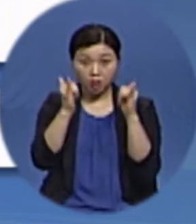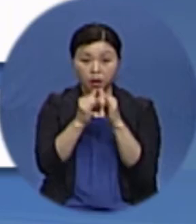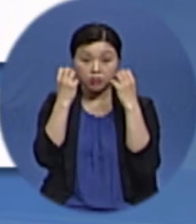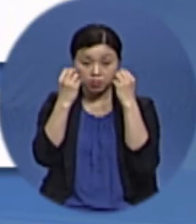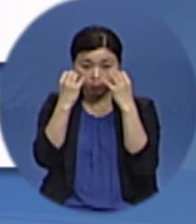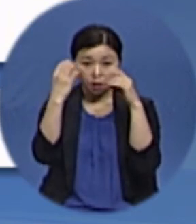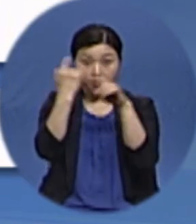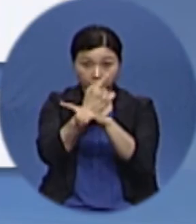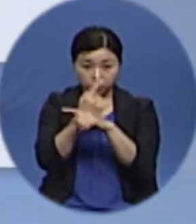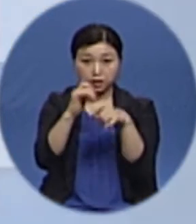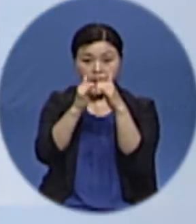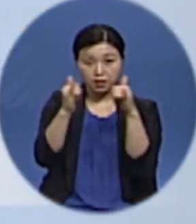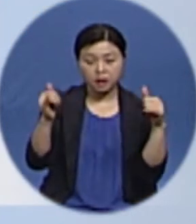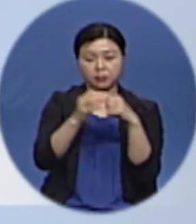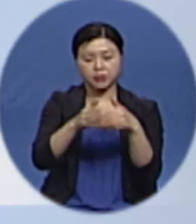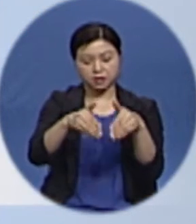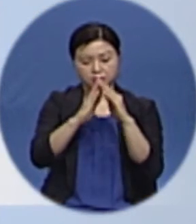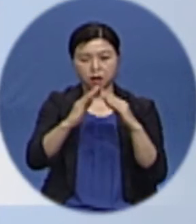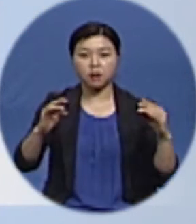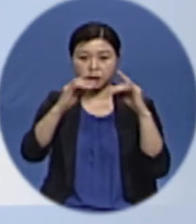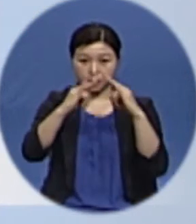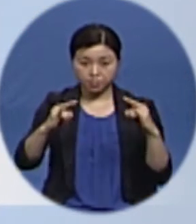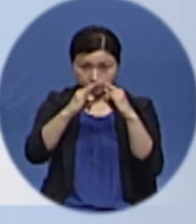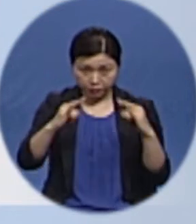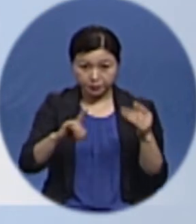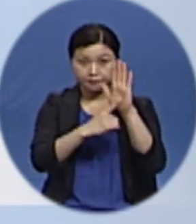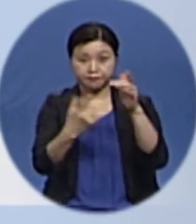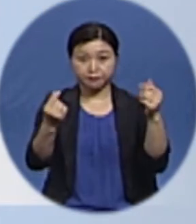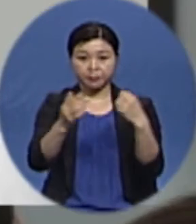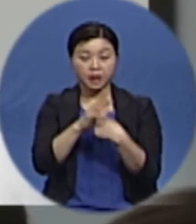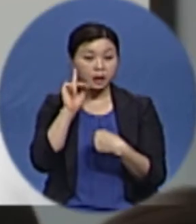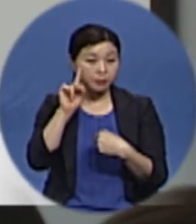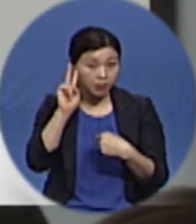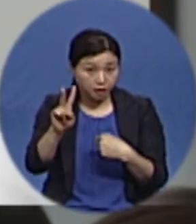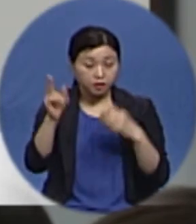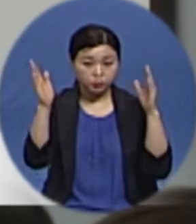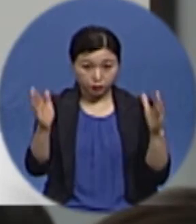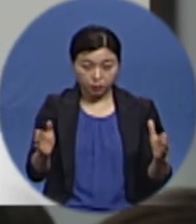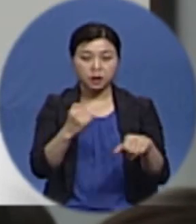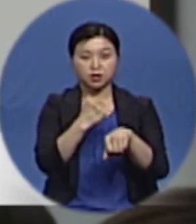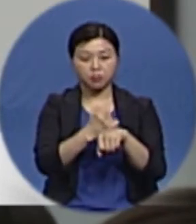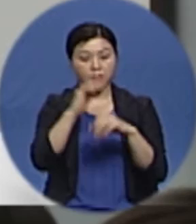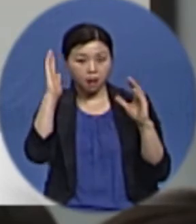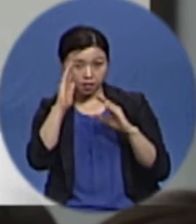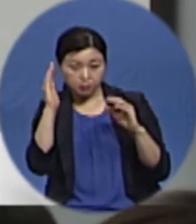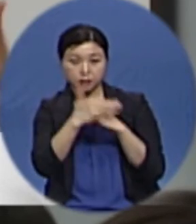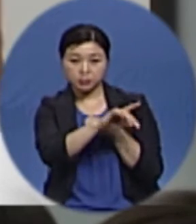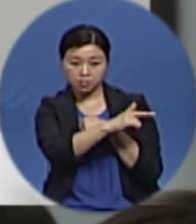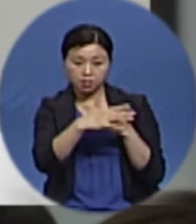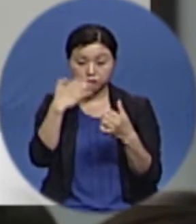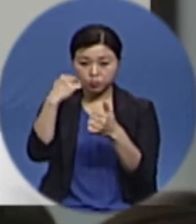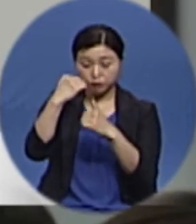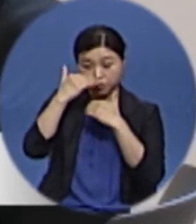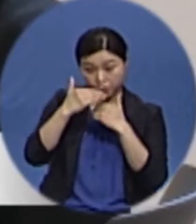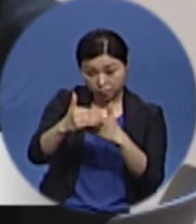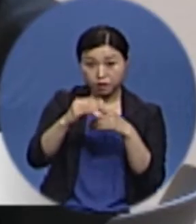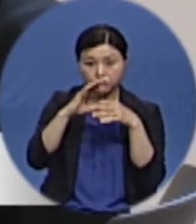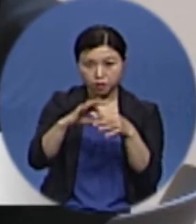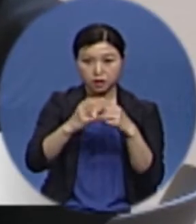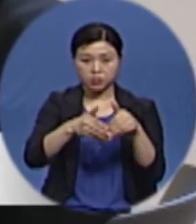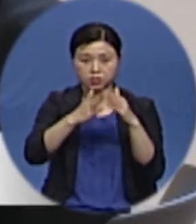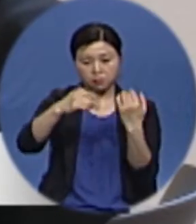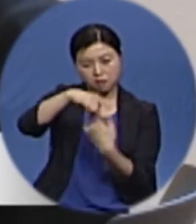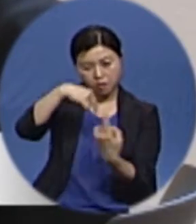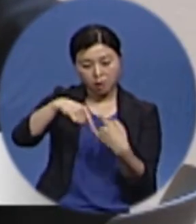꽃동네 대학교에서 열렸습니다. 캠프는 1박 2일에 걸쳐 진행됐으며 학생들은 다양한 교육과정을 통해 창업에